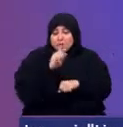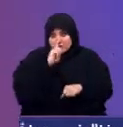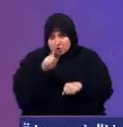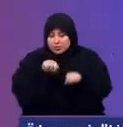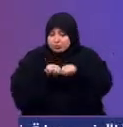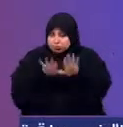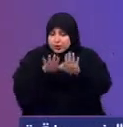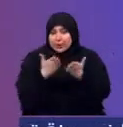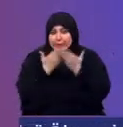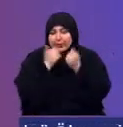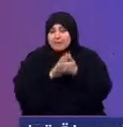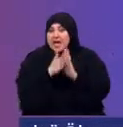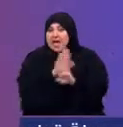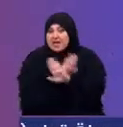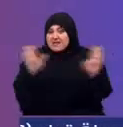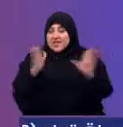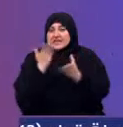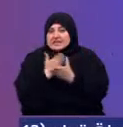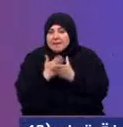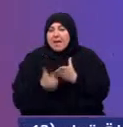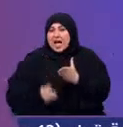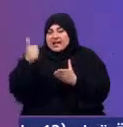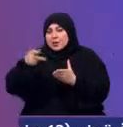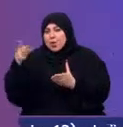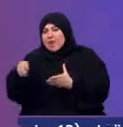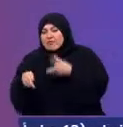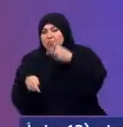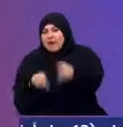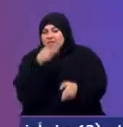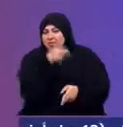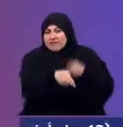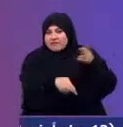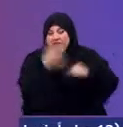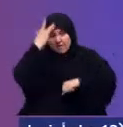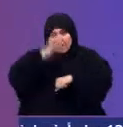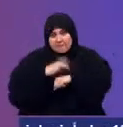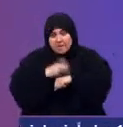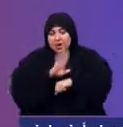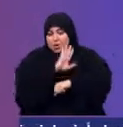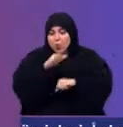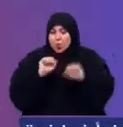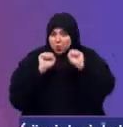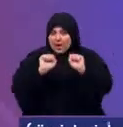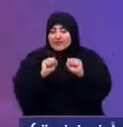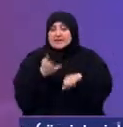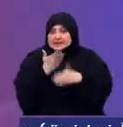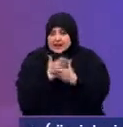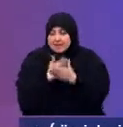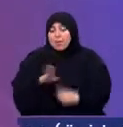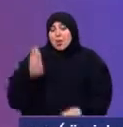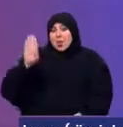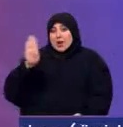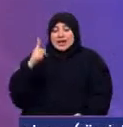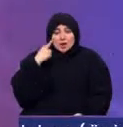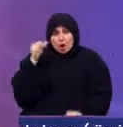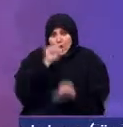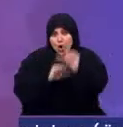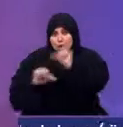الانتشار في أوساط السكان وتجفيف منابع الأمراض وإنقاذ الأرواح. بضوء ذلك تناولت كلية العلوم